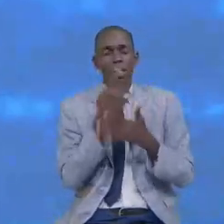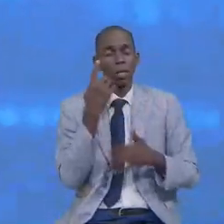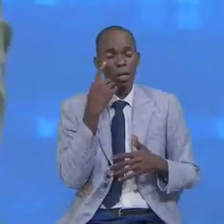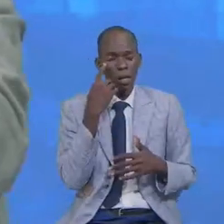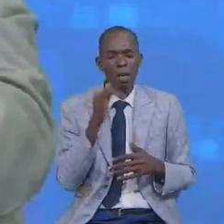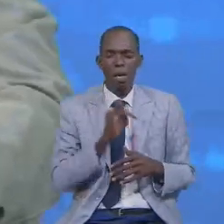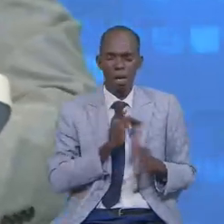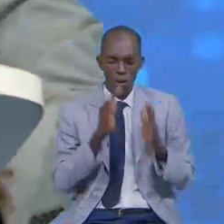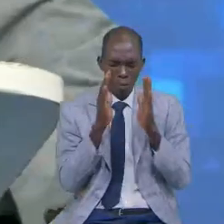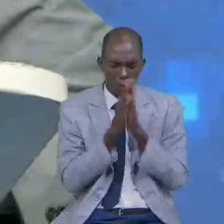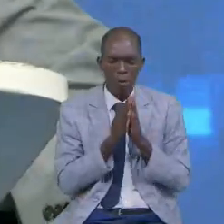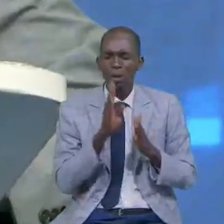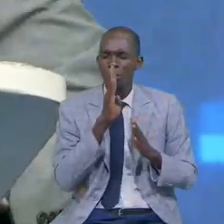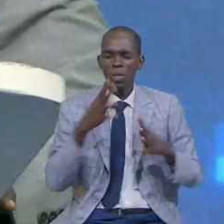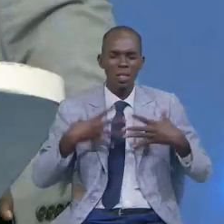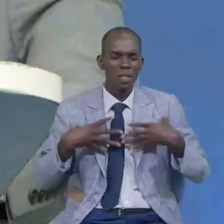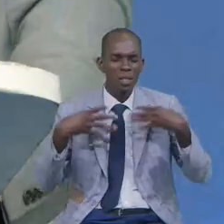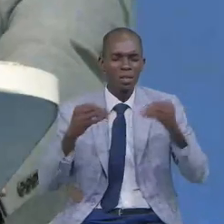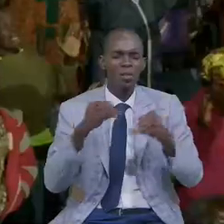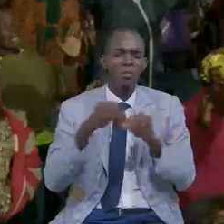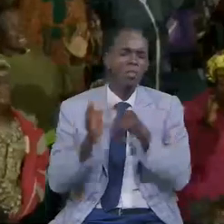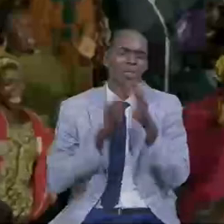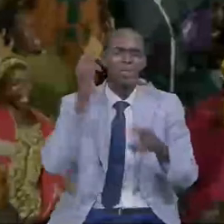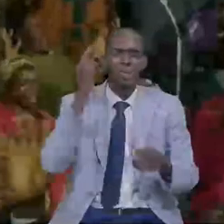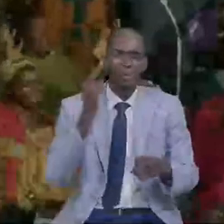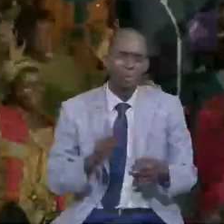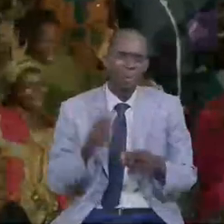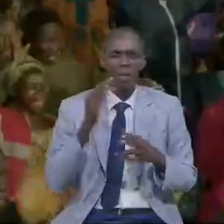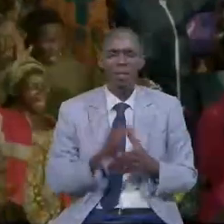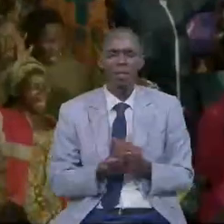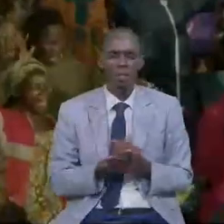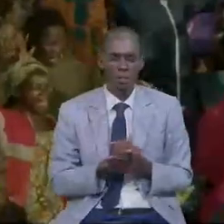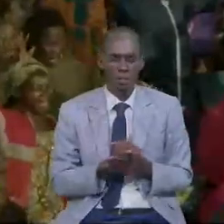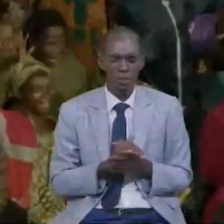vue affaiblie soit guérie au nom de Jésus.